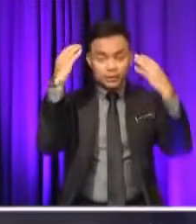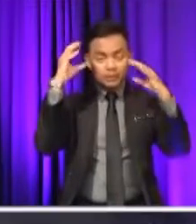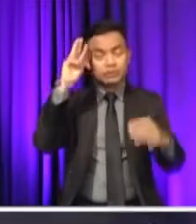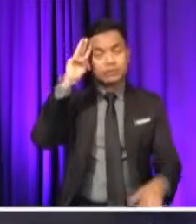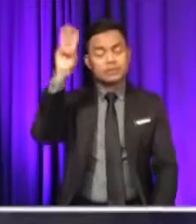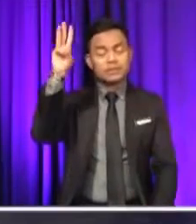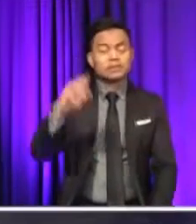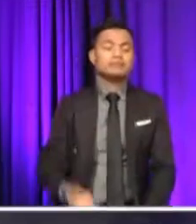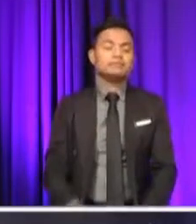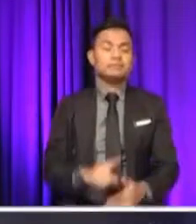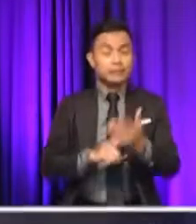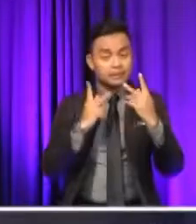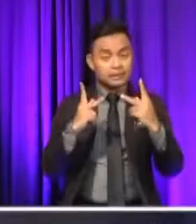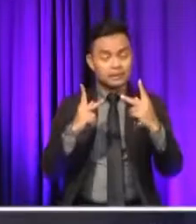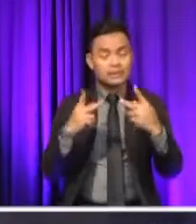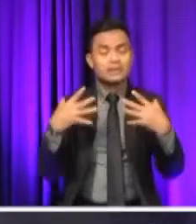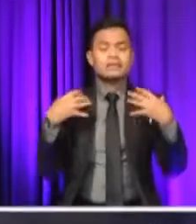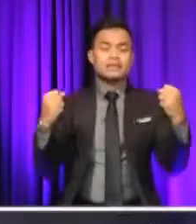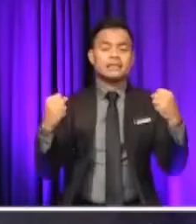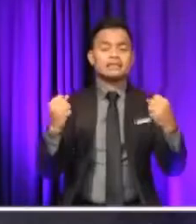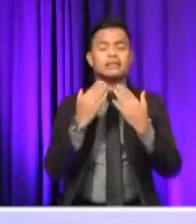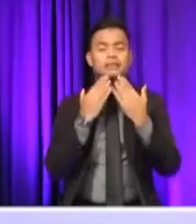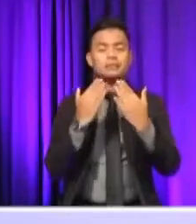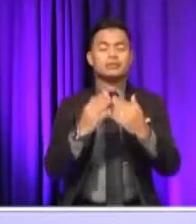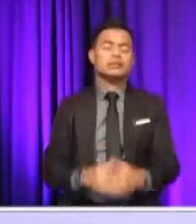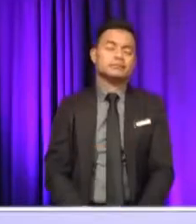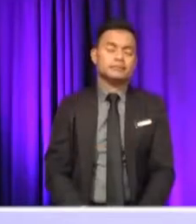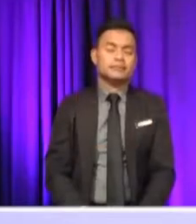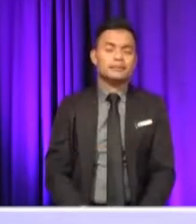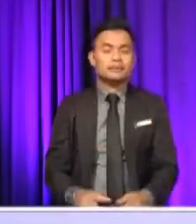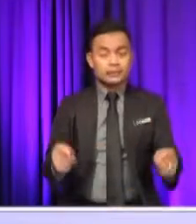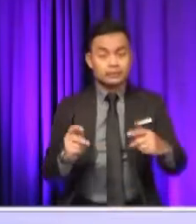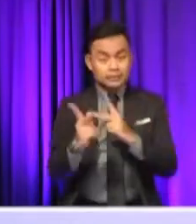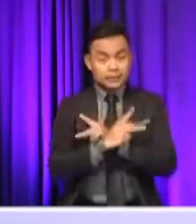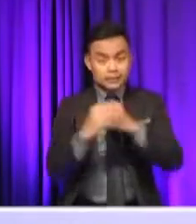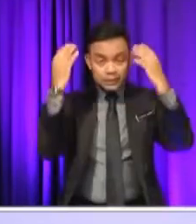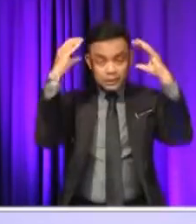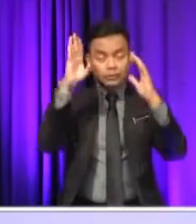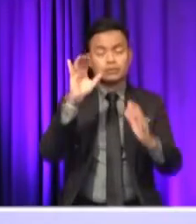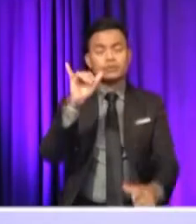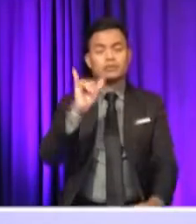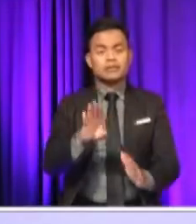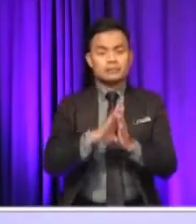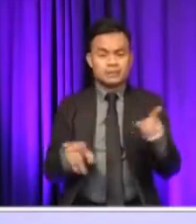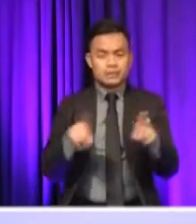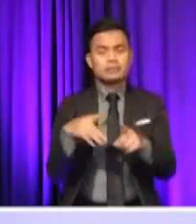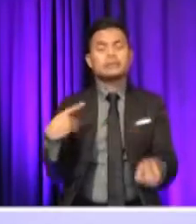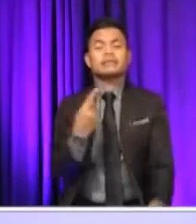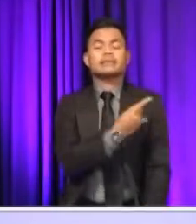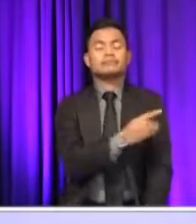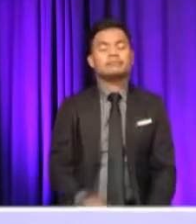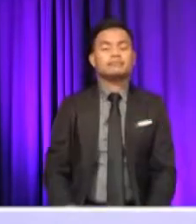khabar, Cikgu? Sihat, Alhamdulillah. Alhamdulillah. Terima kasih kepada Cikgu Hartini yang sudi bersama dengan kita. Kita juga bersama